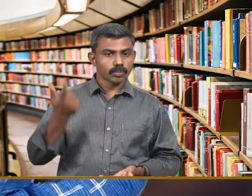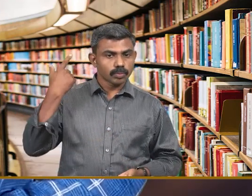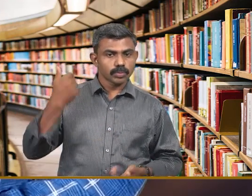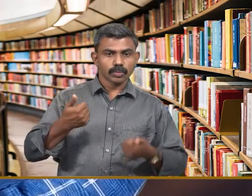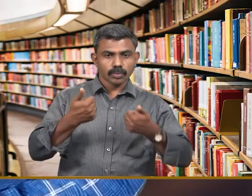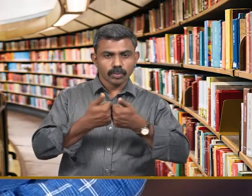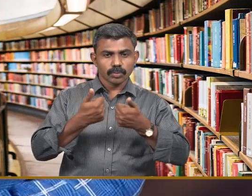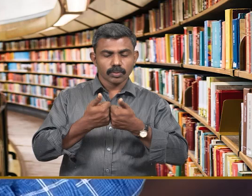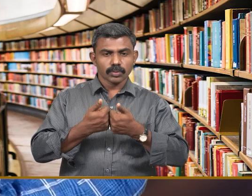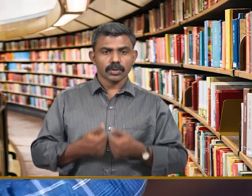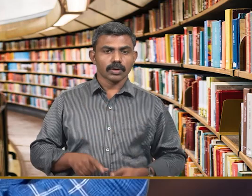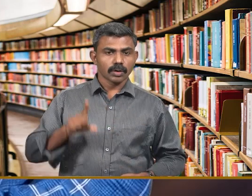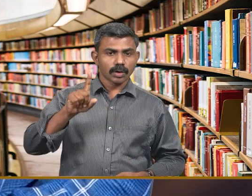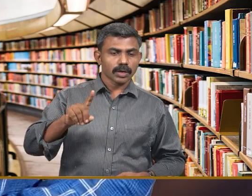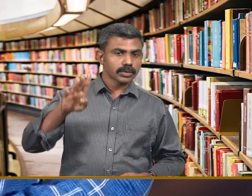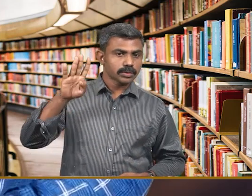போர்